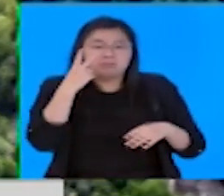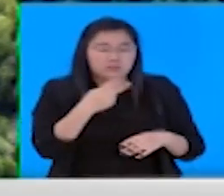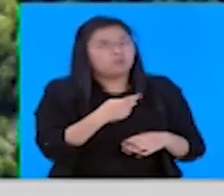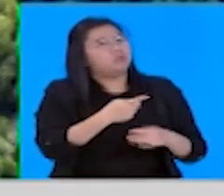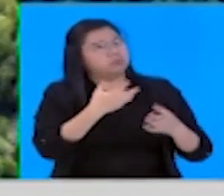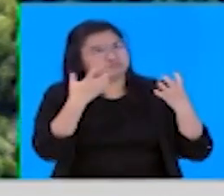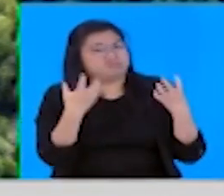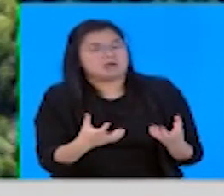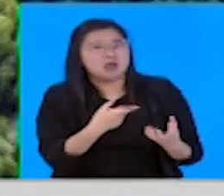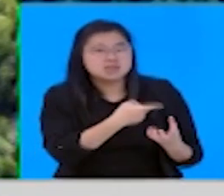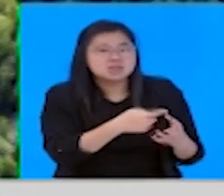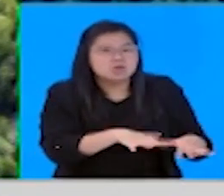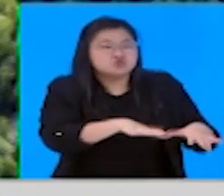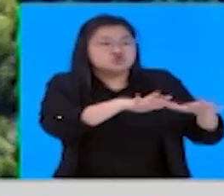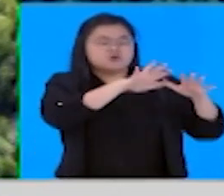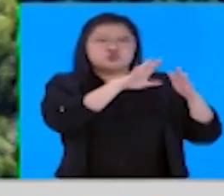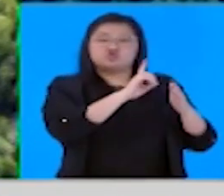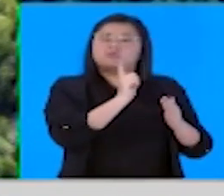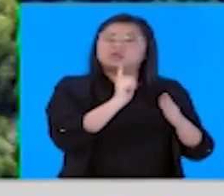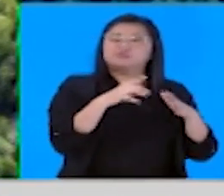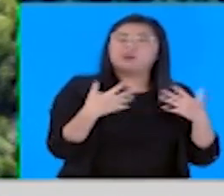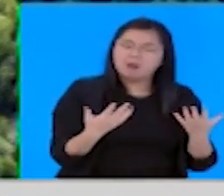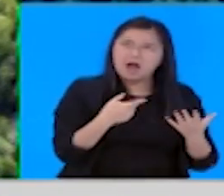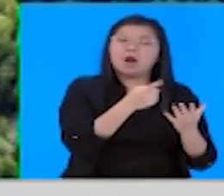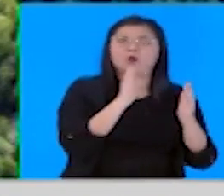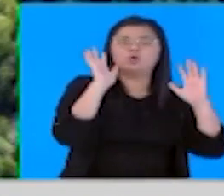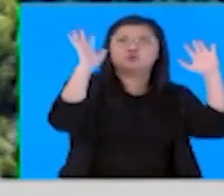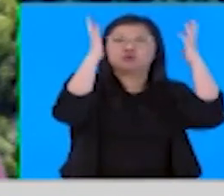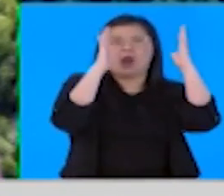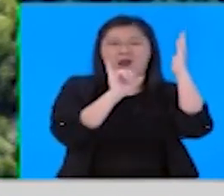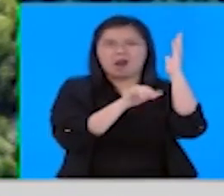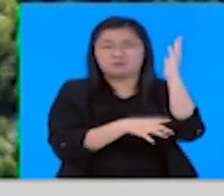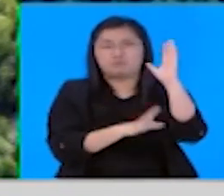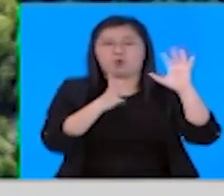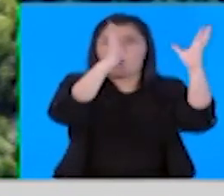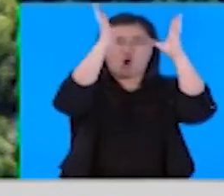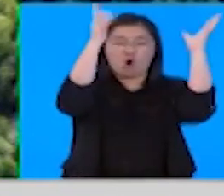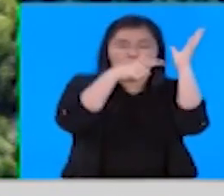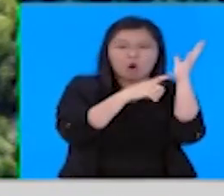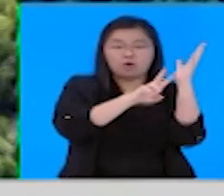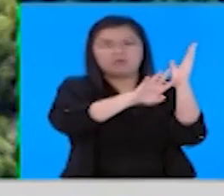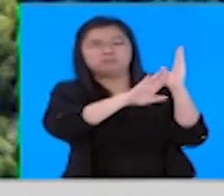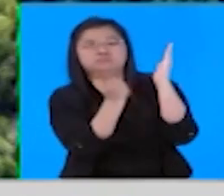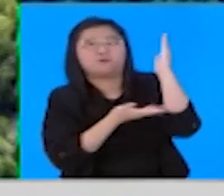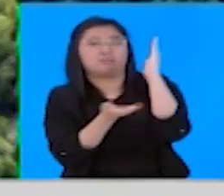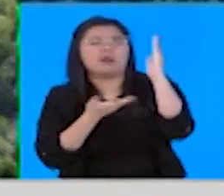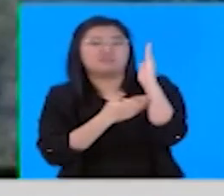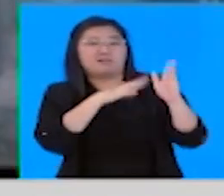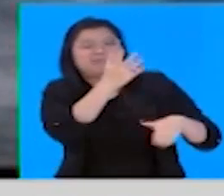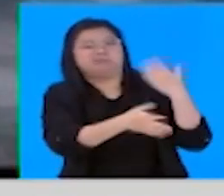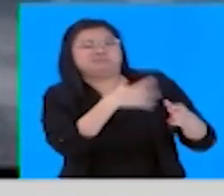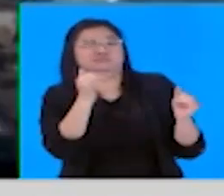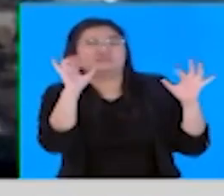hutan terutama di Kalimantan Selatan itung yang tersisa hanya di sekitar sekitar lima A7